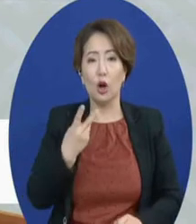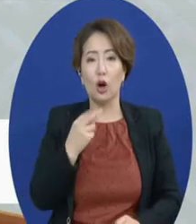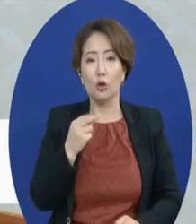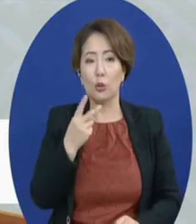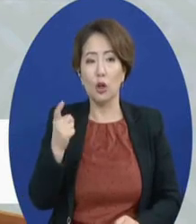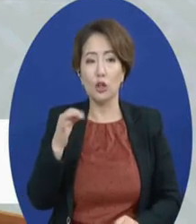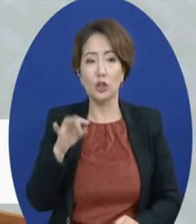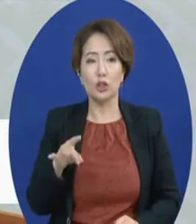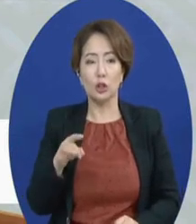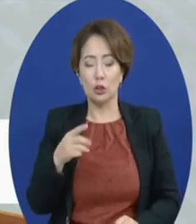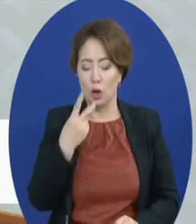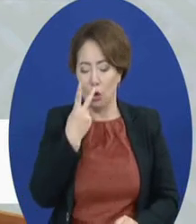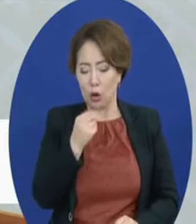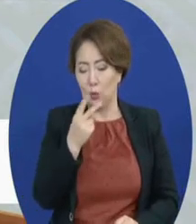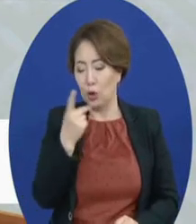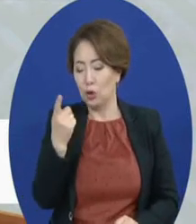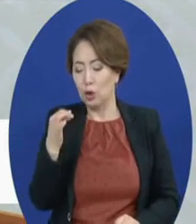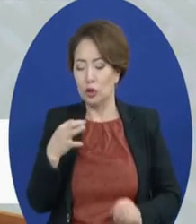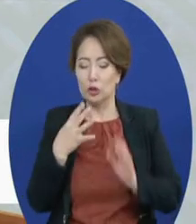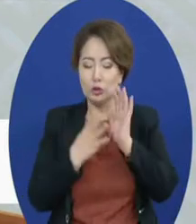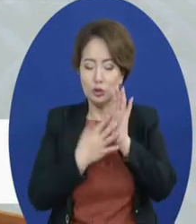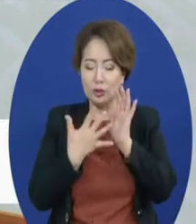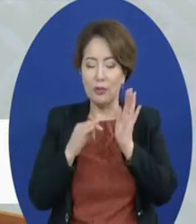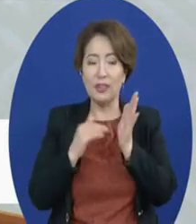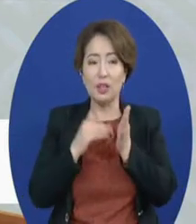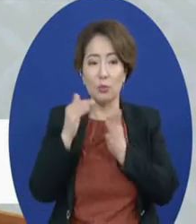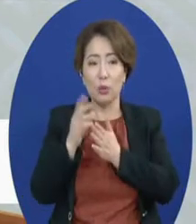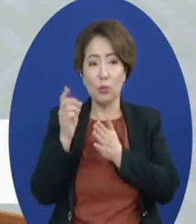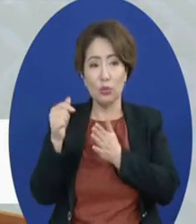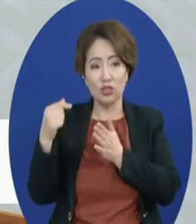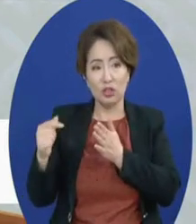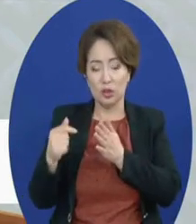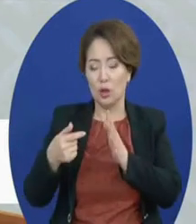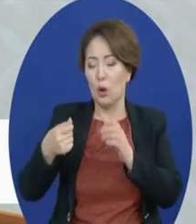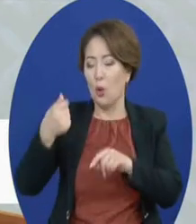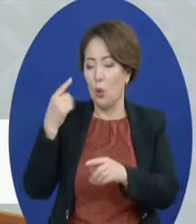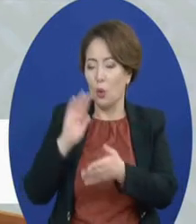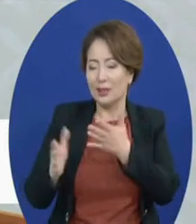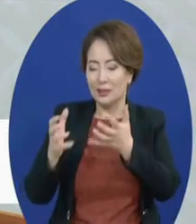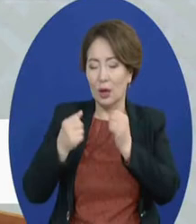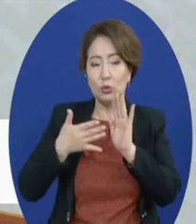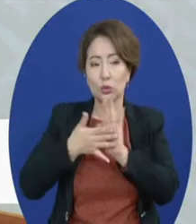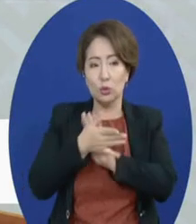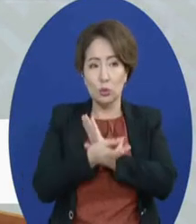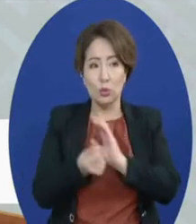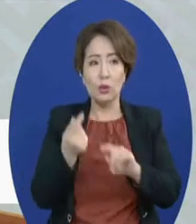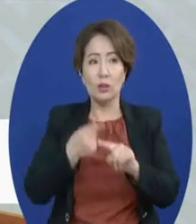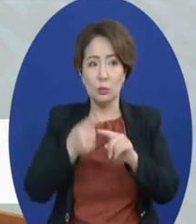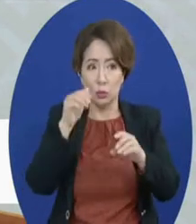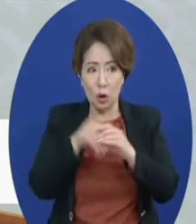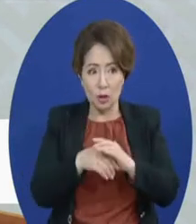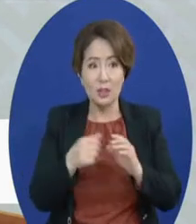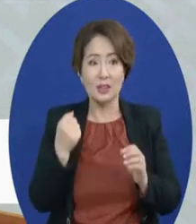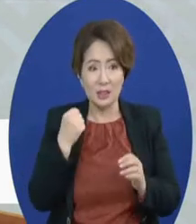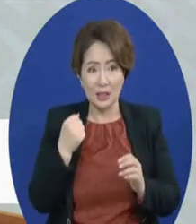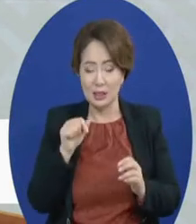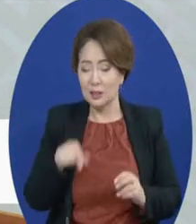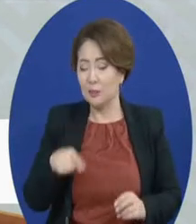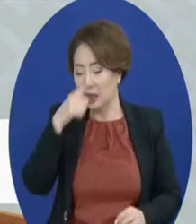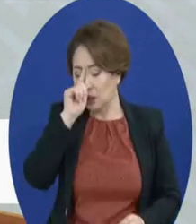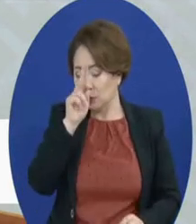эхлээд 950 тэрбум төгрөг хүртэл одоо худалдан авах юм төсвийг нэмэгдүүлж чадсанараа үнэхээр одоо